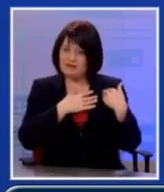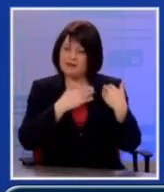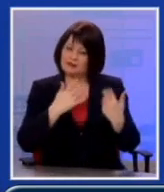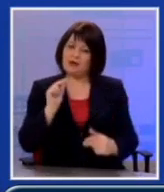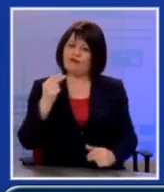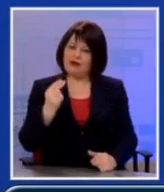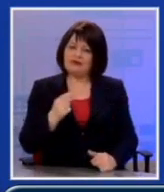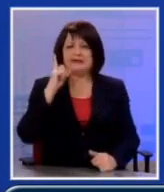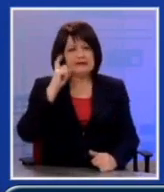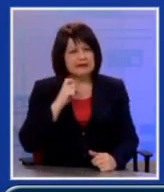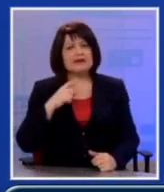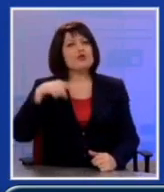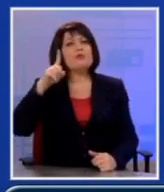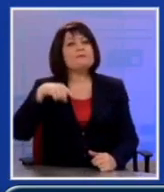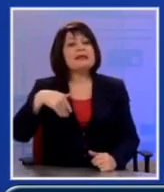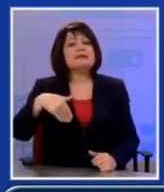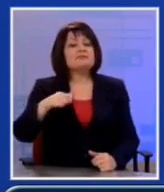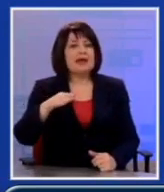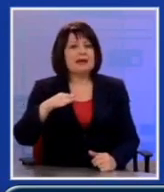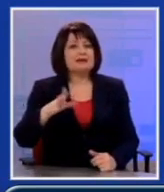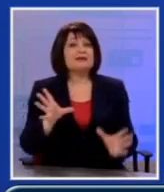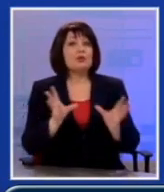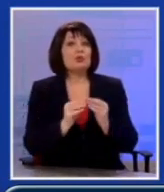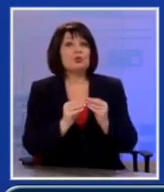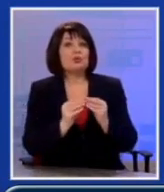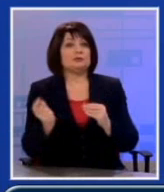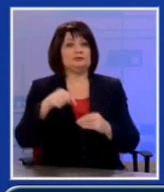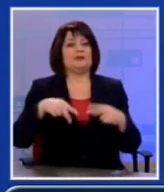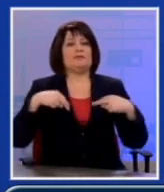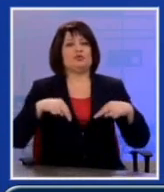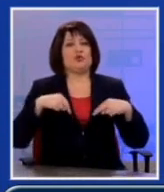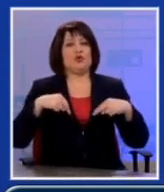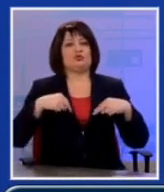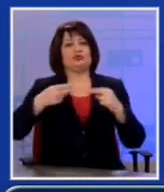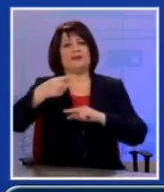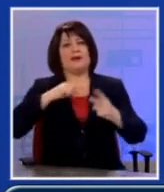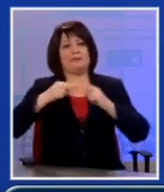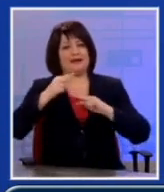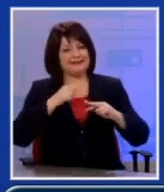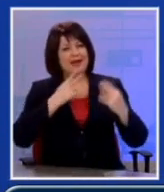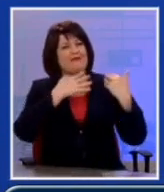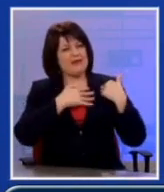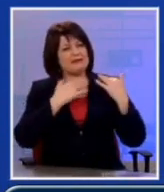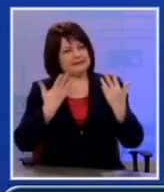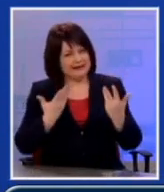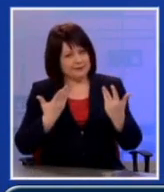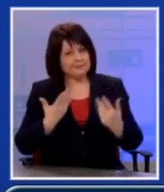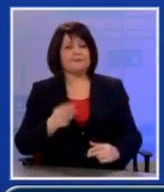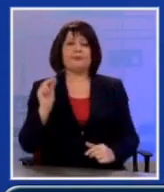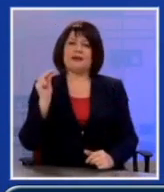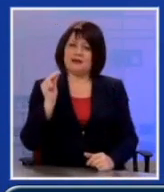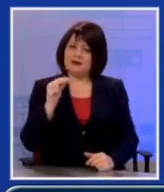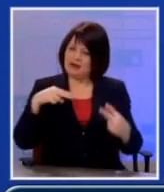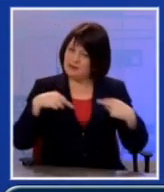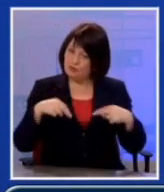βουλευτές να γνωρίζουν ποιες ημέρες θα βρίσκεται εδώ και θα απαντά ο κάθε υπουργός και